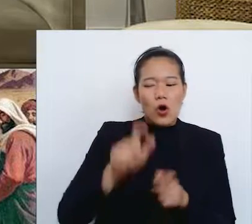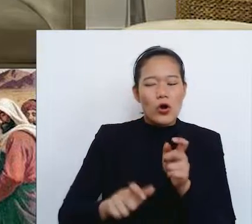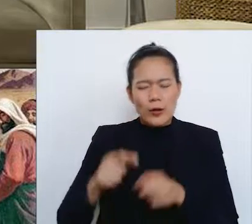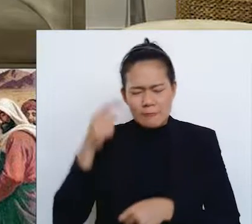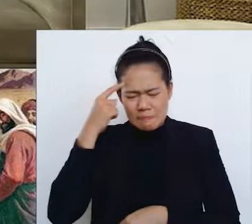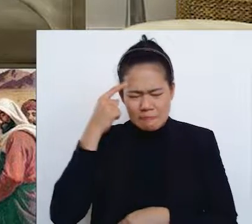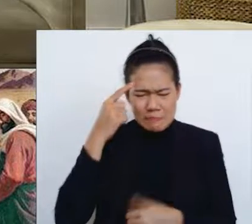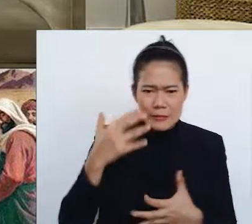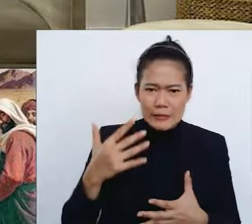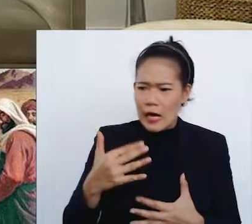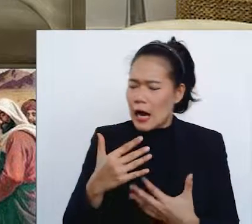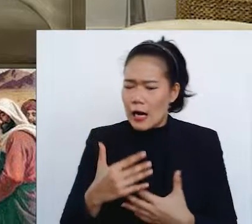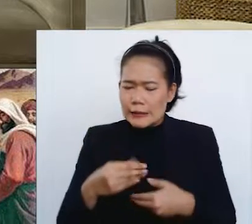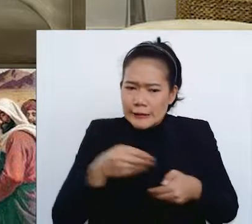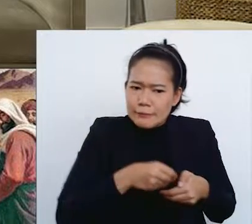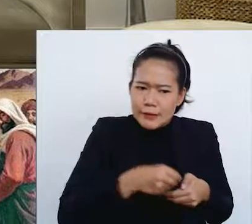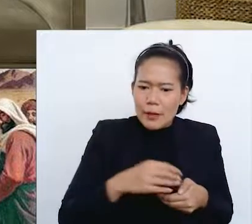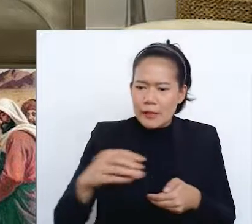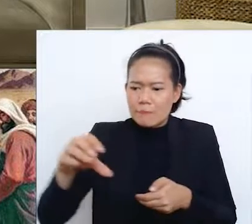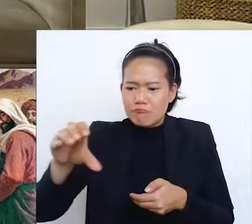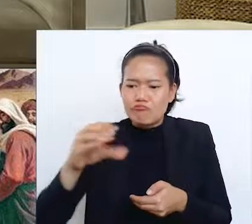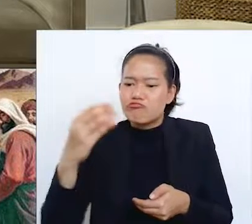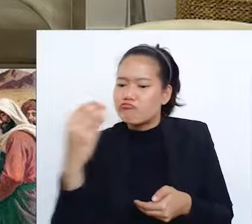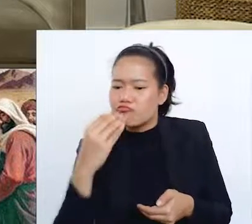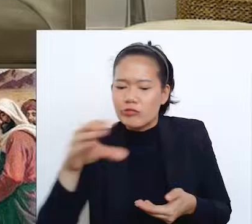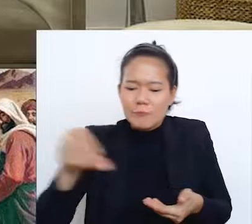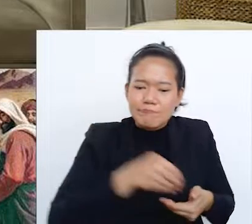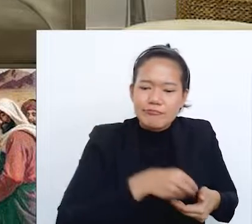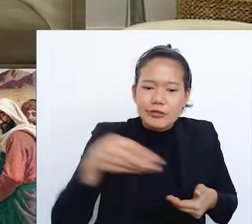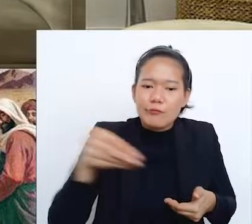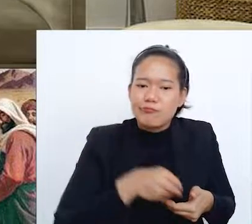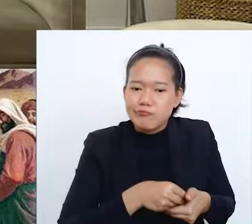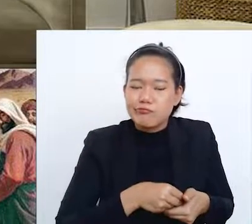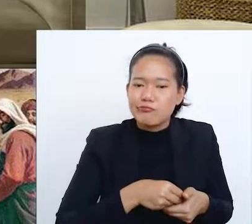mereka berusaha untuk menyimpan